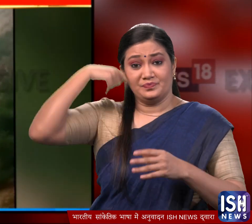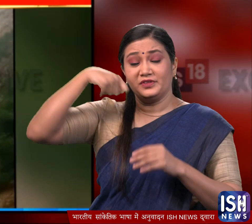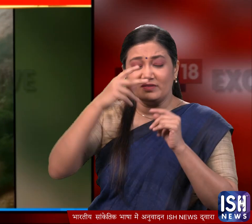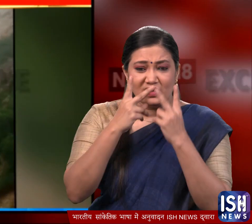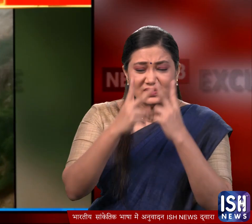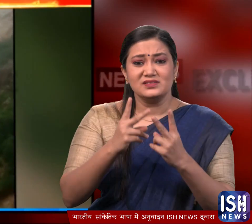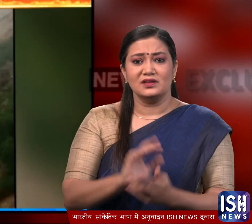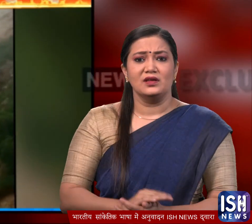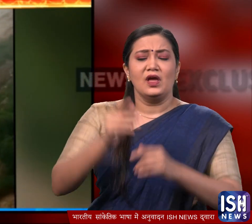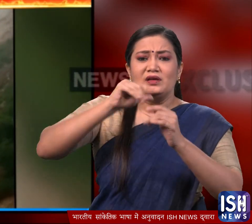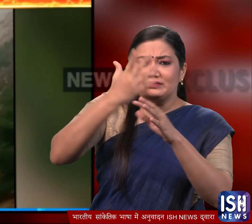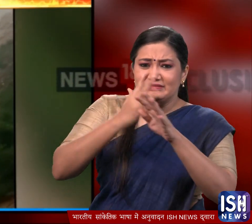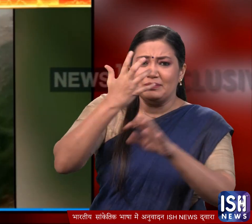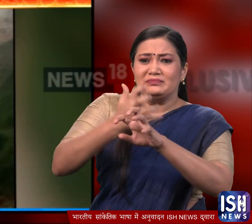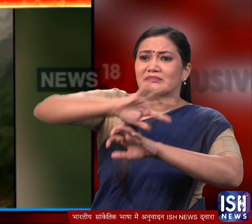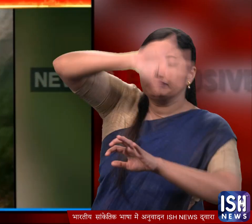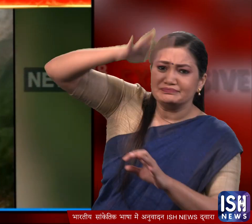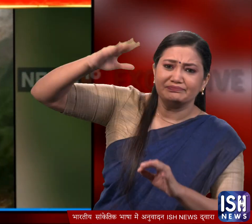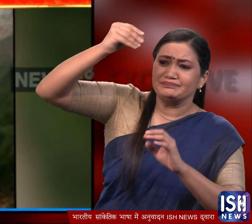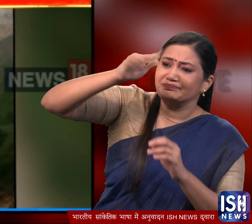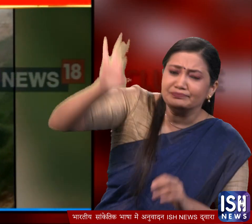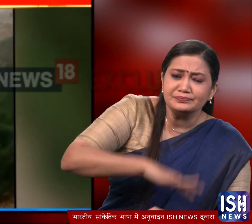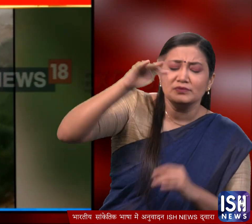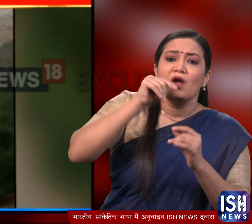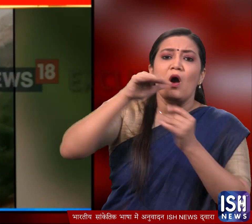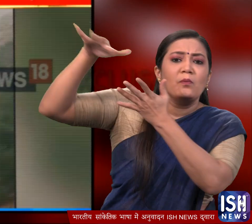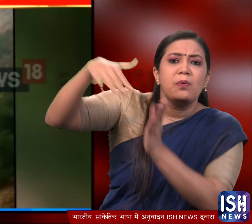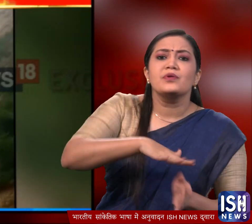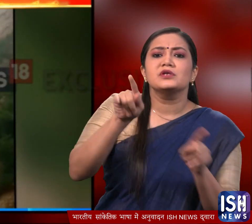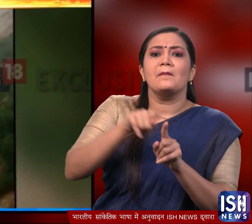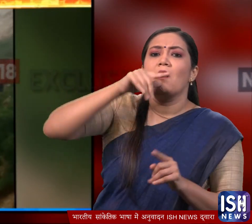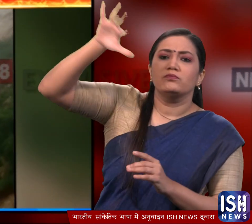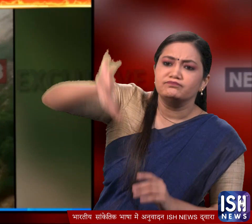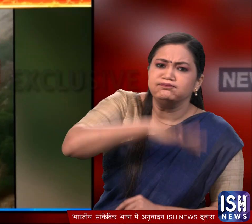आई, उसमें पहाड़ से मिट्टी इस तरह नीचे गिरती दिखी जैसे पानी का कोई झरना।